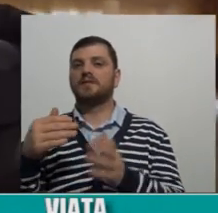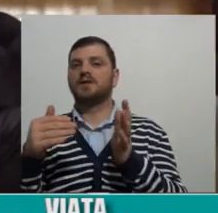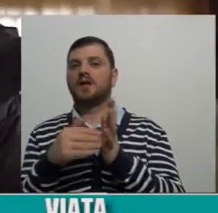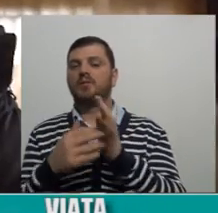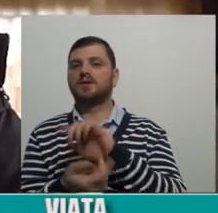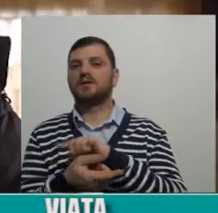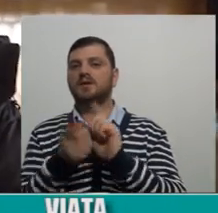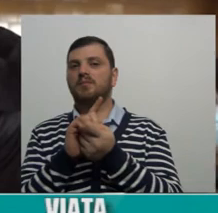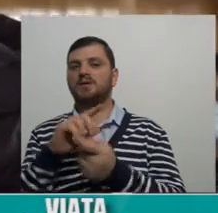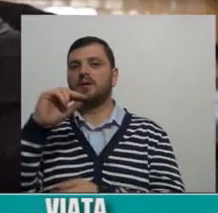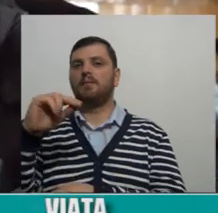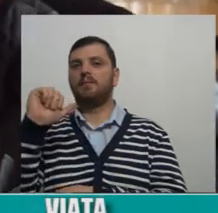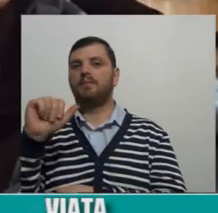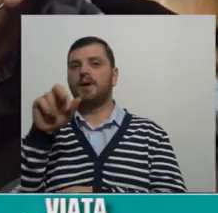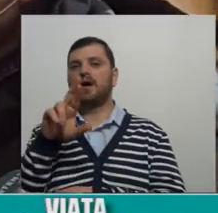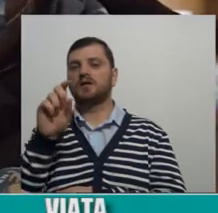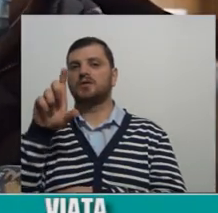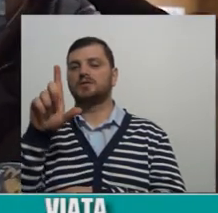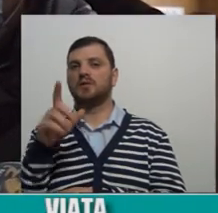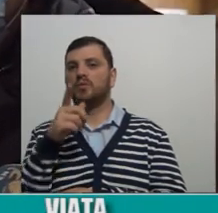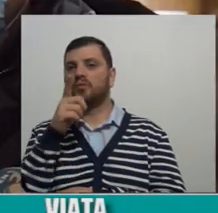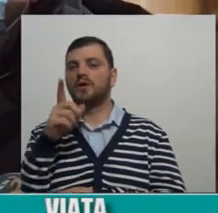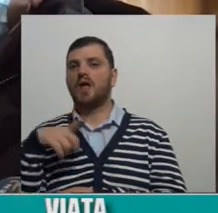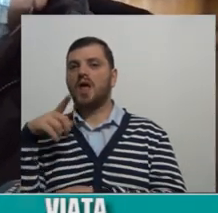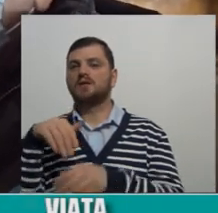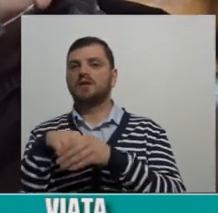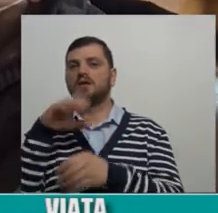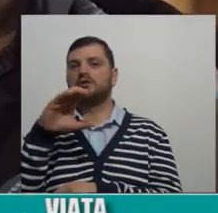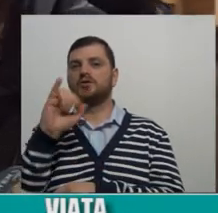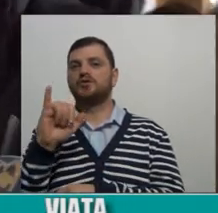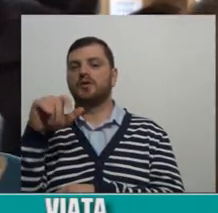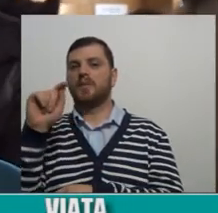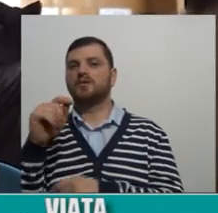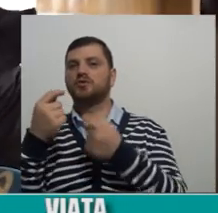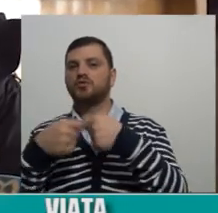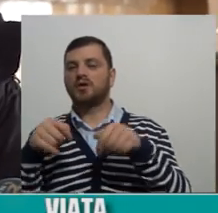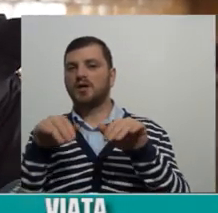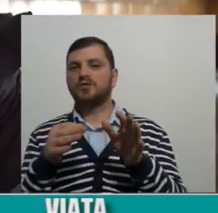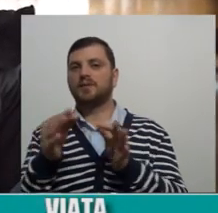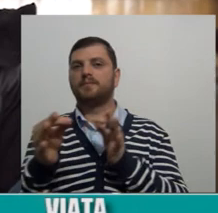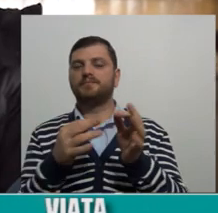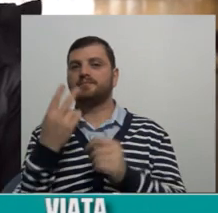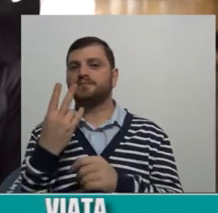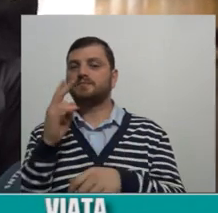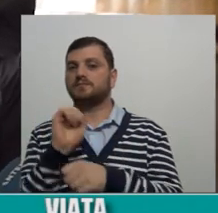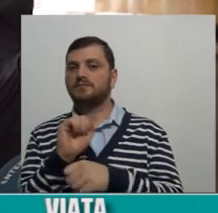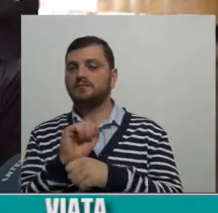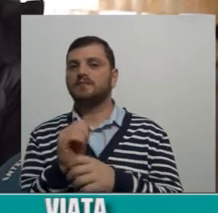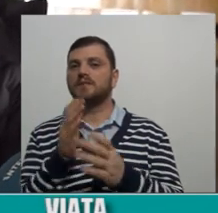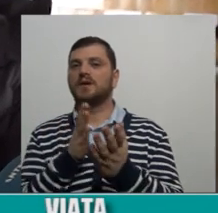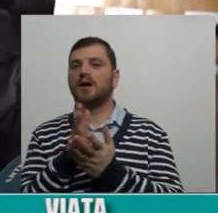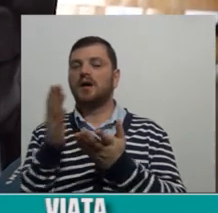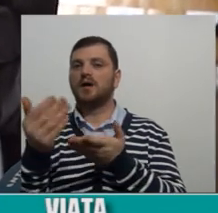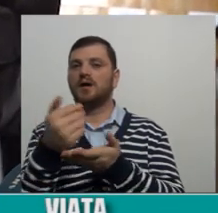Se vrea schimbată ca și pardoseală, că ea este într-un ciment acum, da? Deci toate aceste măsurători noi de două săptămâni de